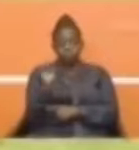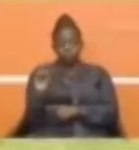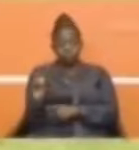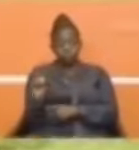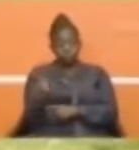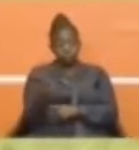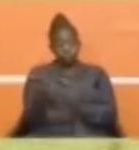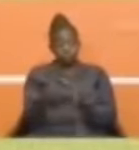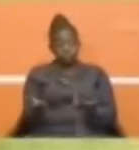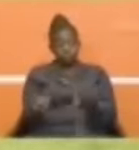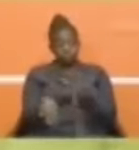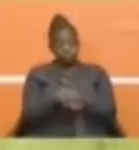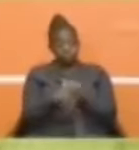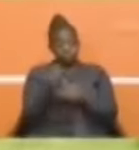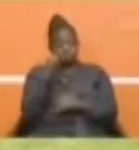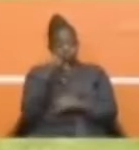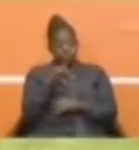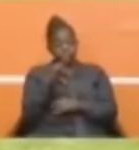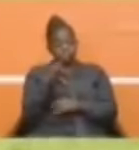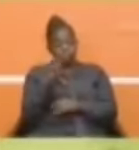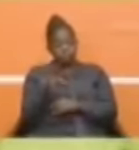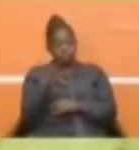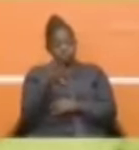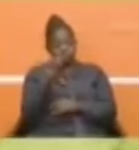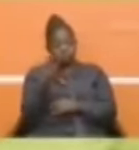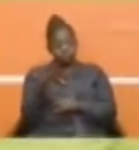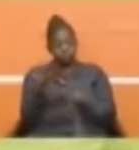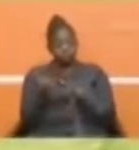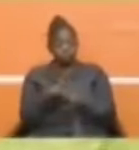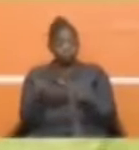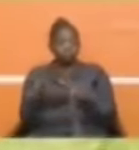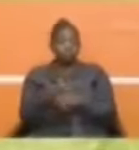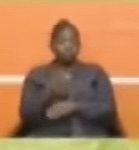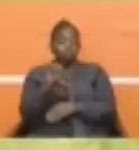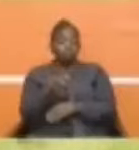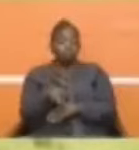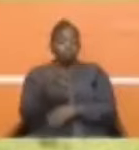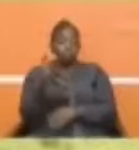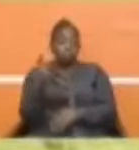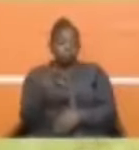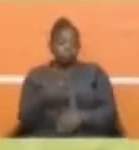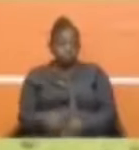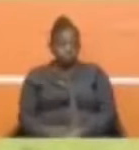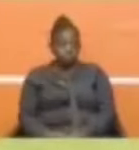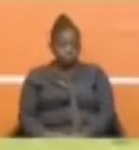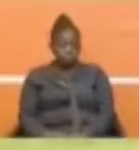giwa live kutiviza vishenu grupo kuli Aban TV 1 na Bukedde TV 2.